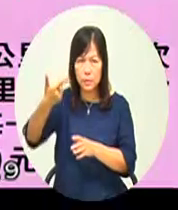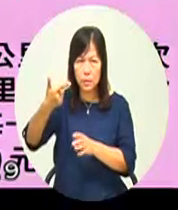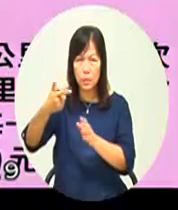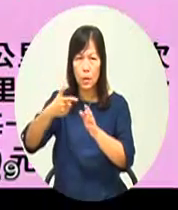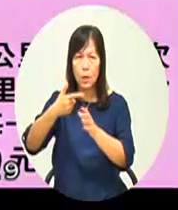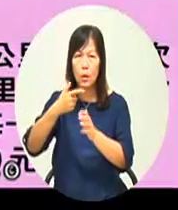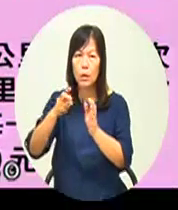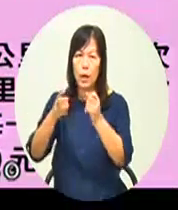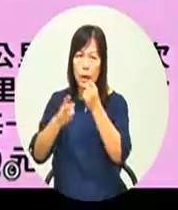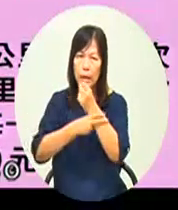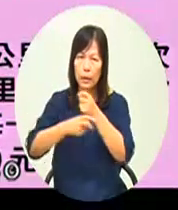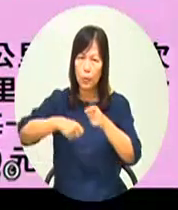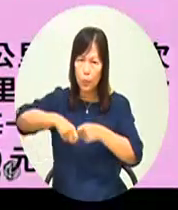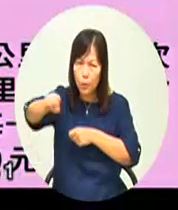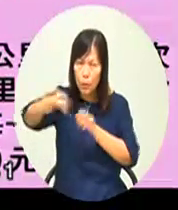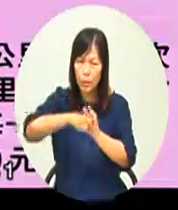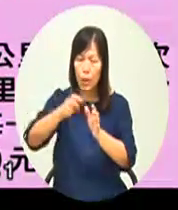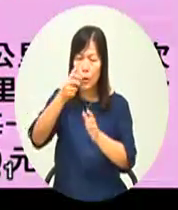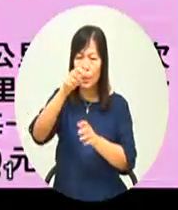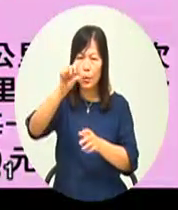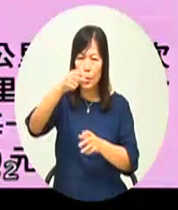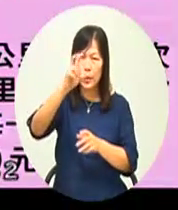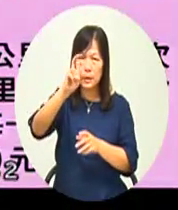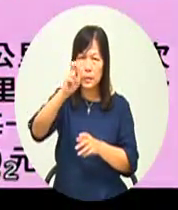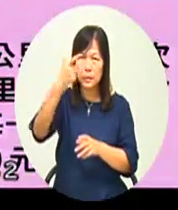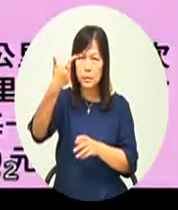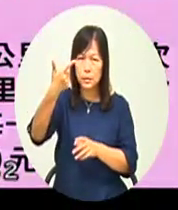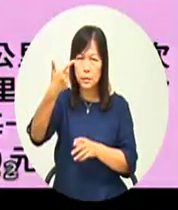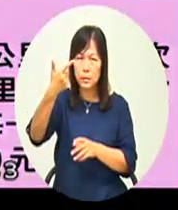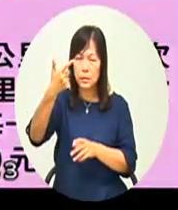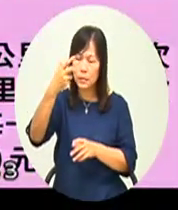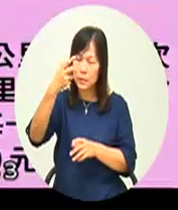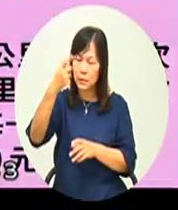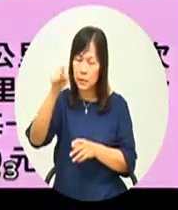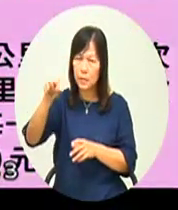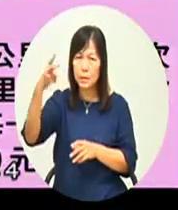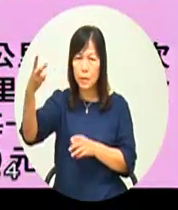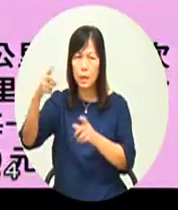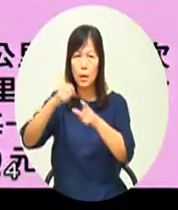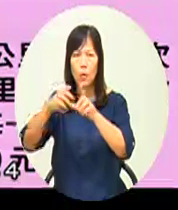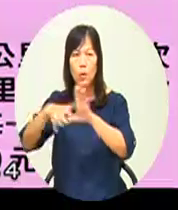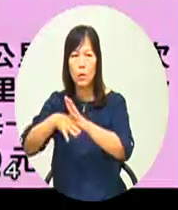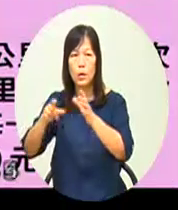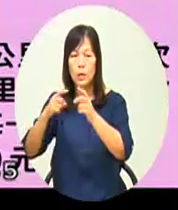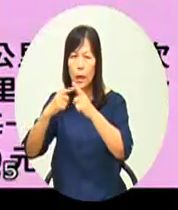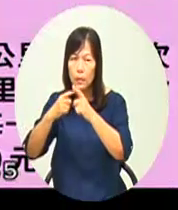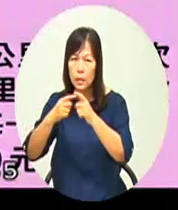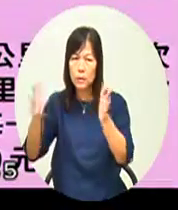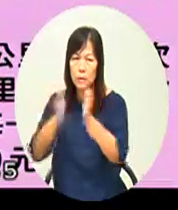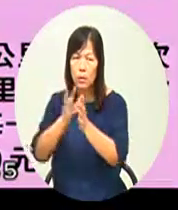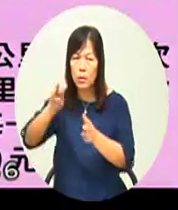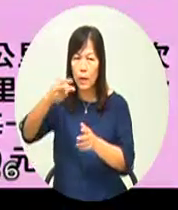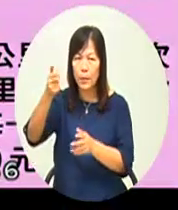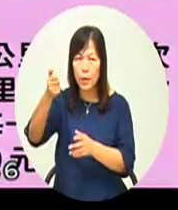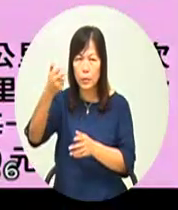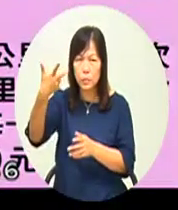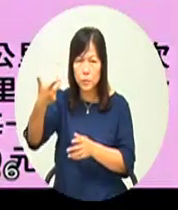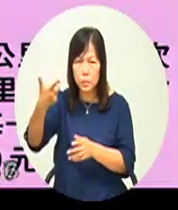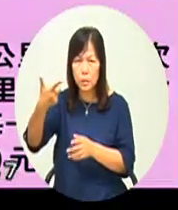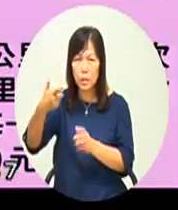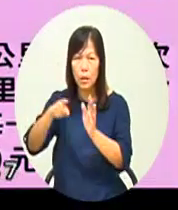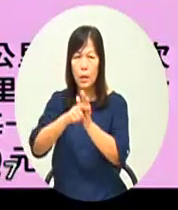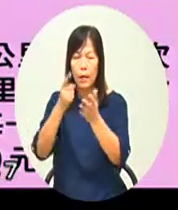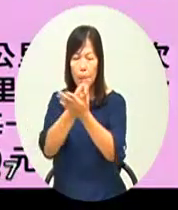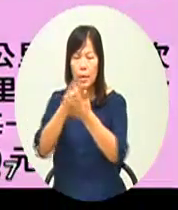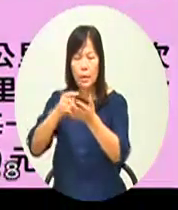程571.2公里，那客运人次256人次，平均每车次哦